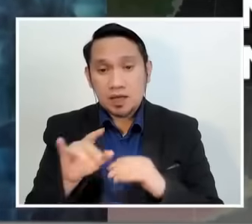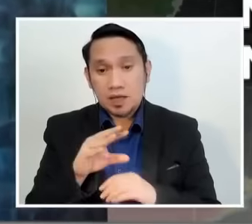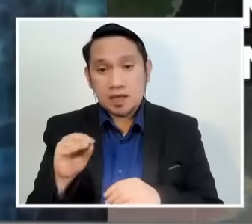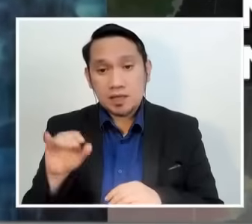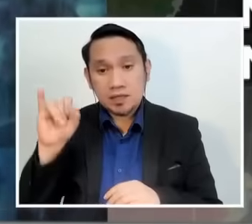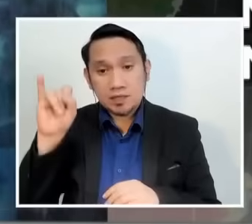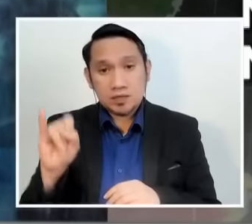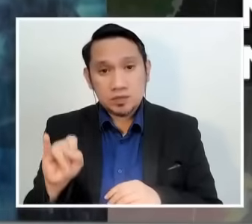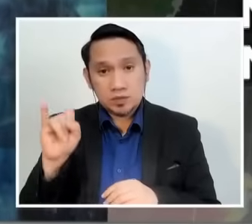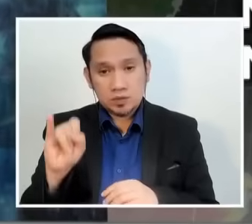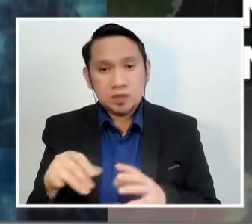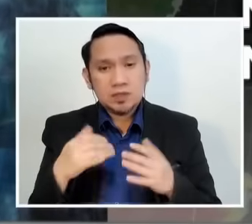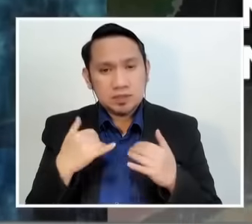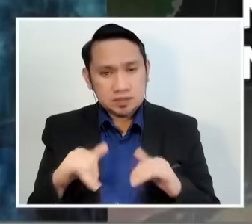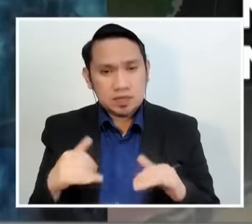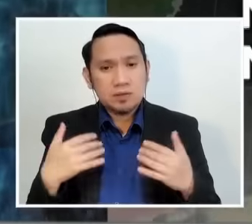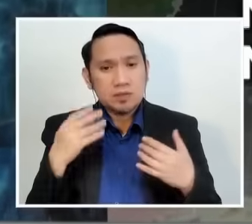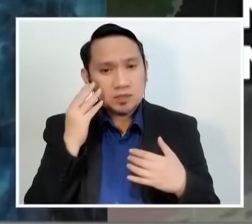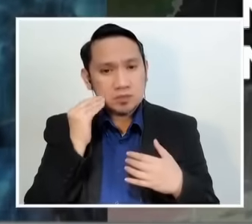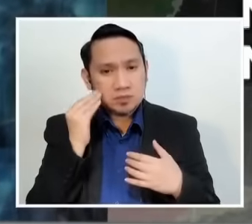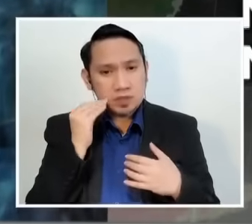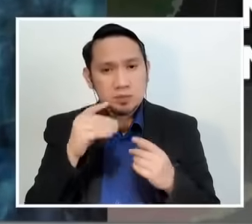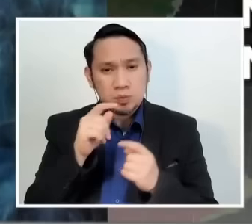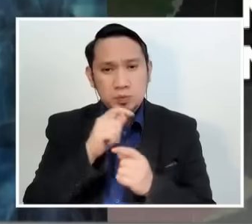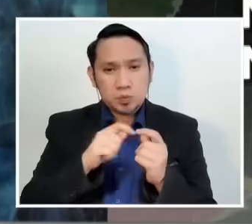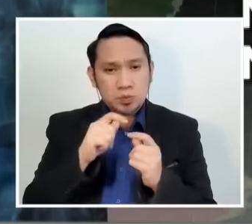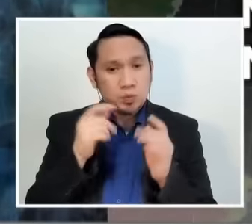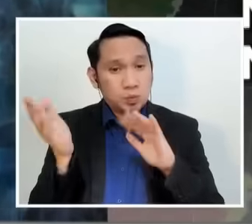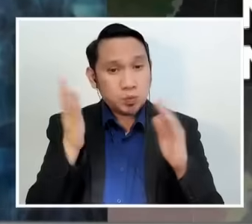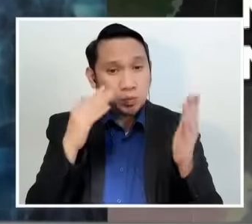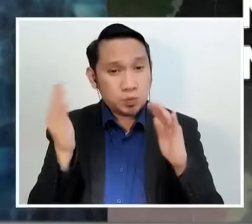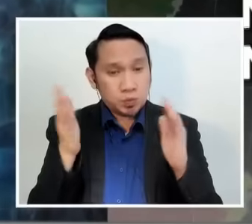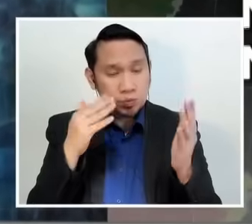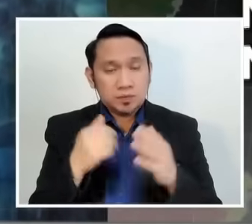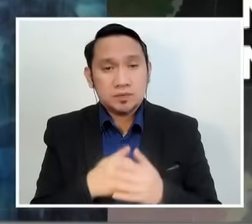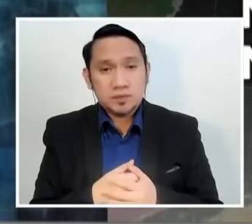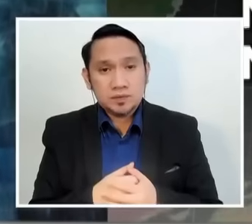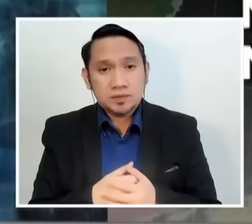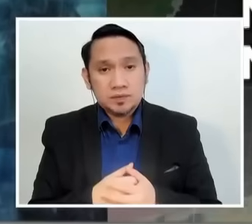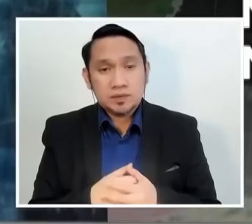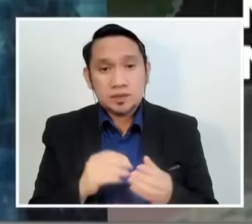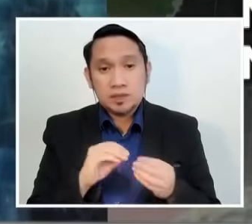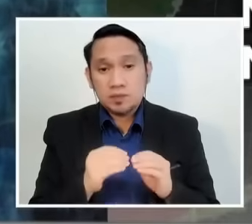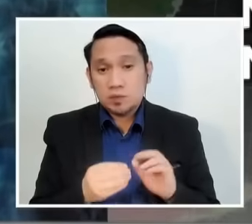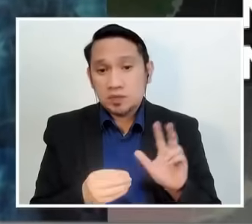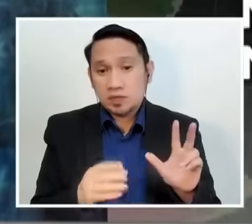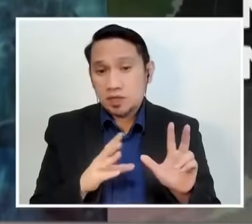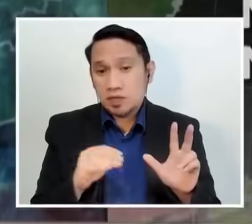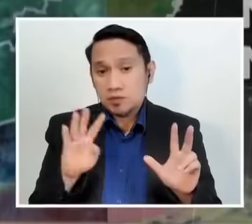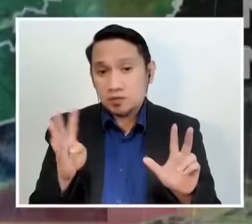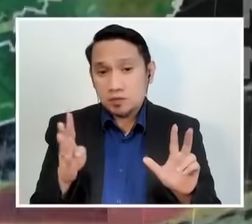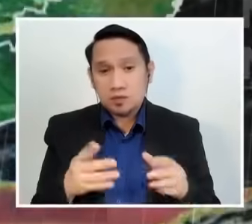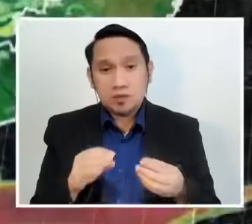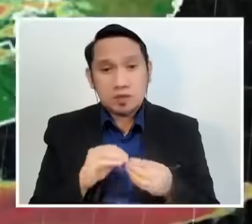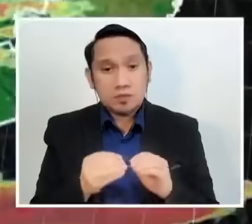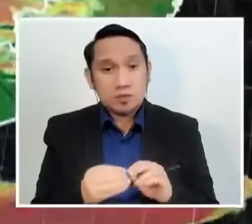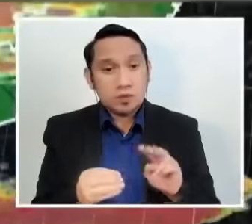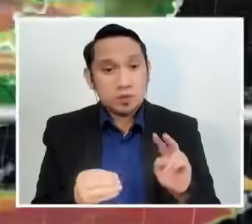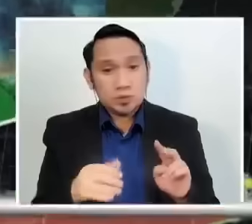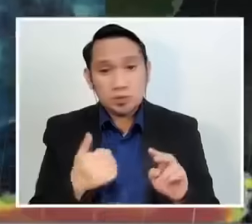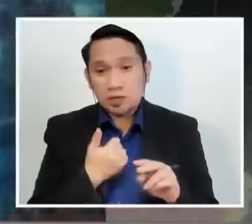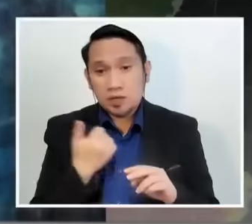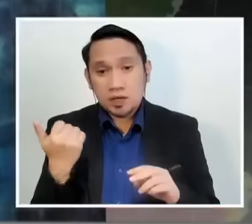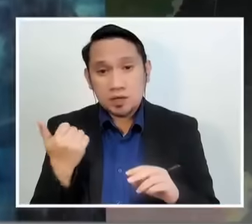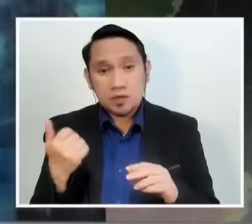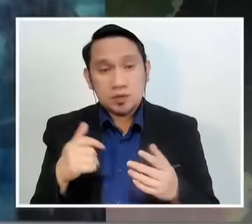Mapaminsalang hangin pa rin po ang mararanasan sa mga lugar na nasa signals number 3 and 4. Signal number 2 naman sa nalalabing bahagi